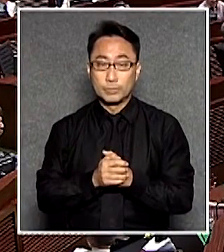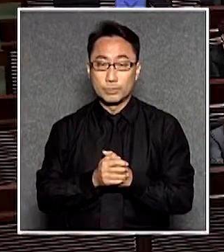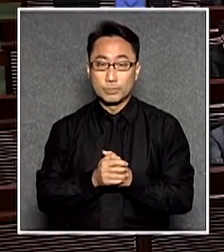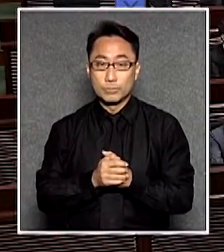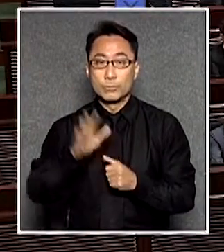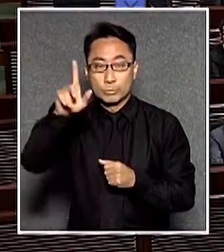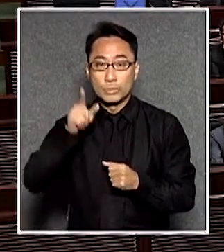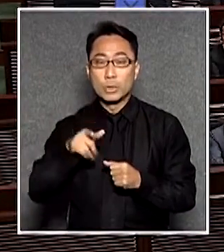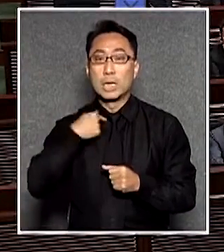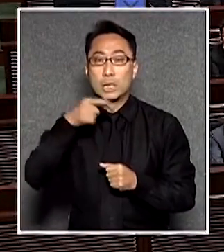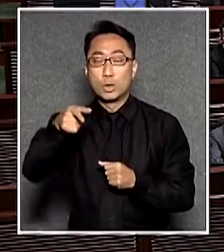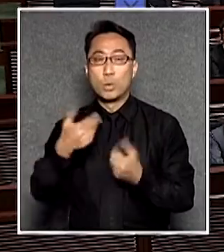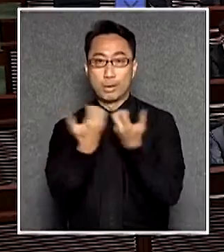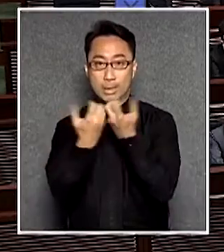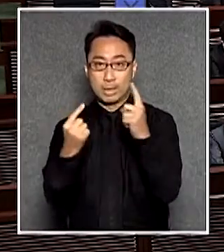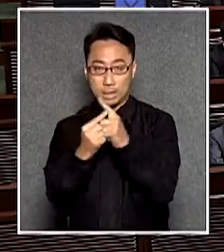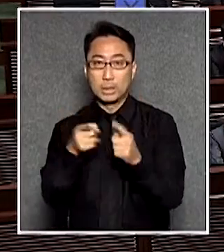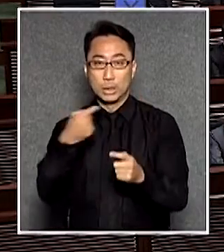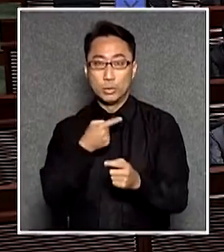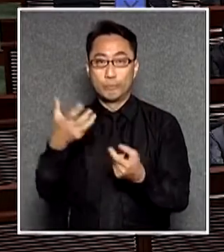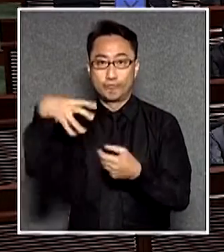我要求點法定人數。